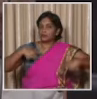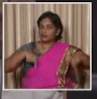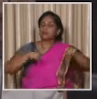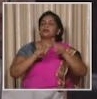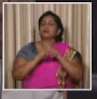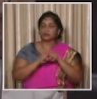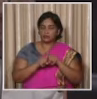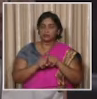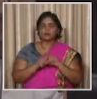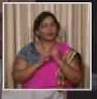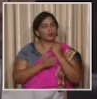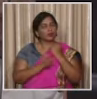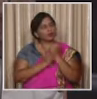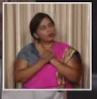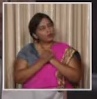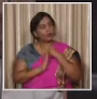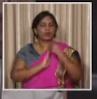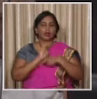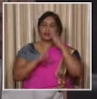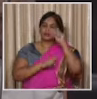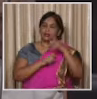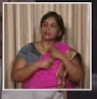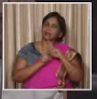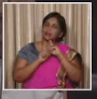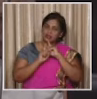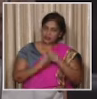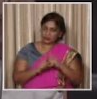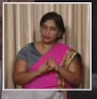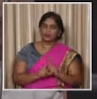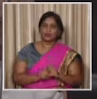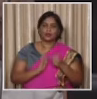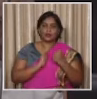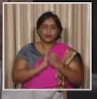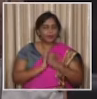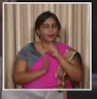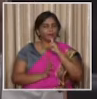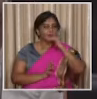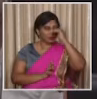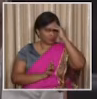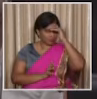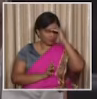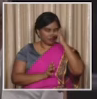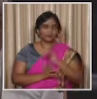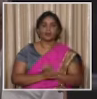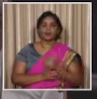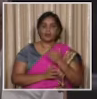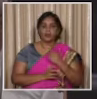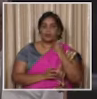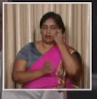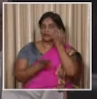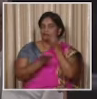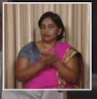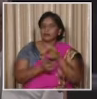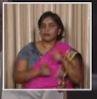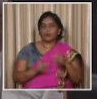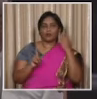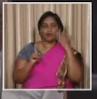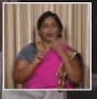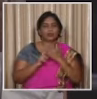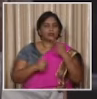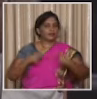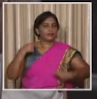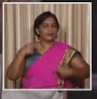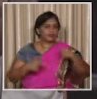දෙනාගෙන්ම සියලු ලාංකේය ජනතාවගෙන්ද මම ඉල්ලා සිටිනවා. ගරු කථානායකතුමනි, මම යෝජනා කරන්නේ මේ පිළිබඳ